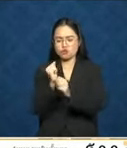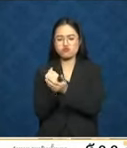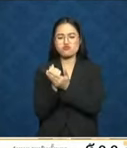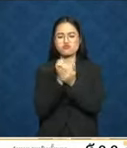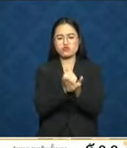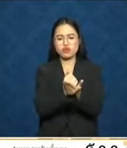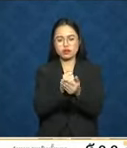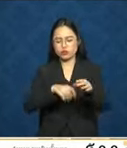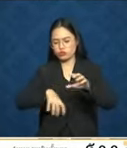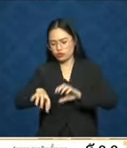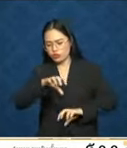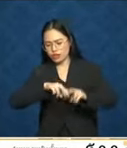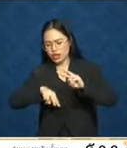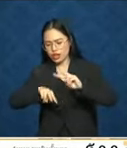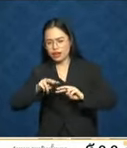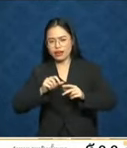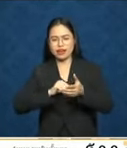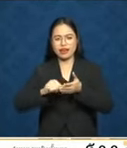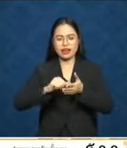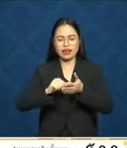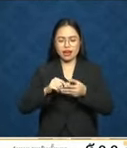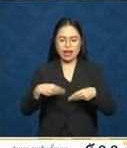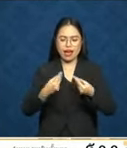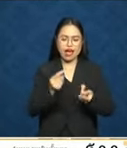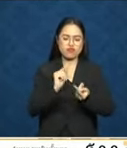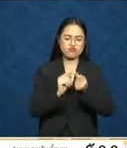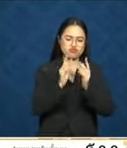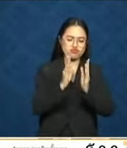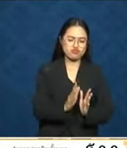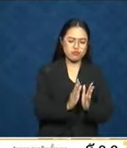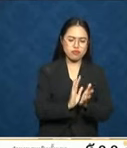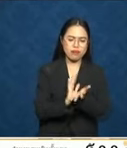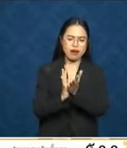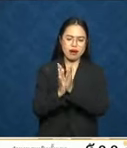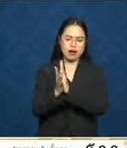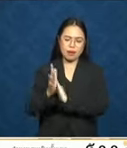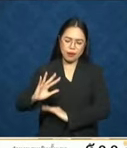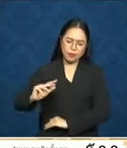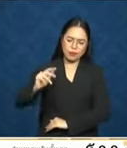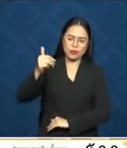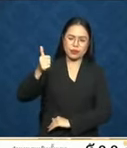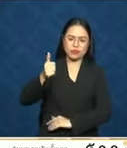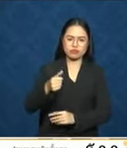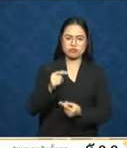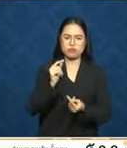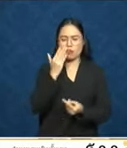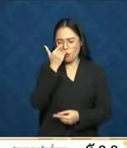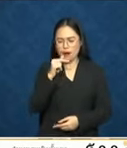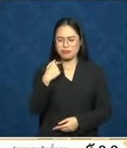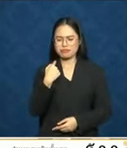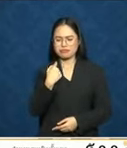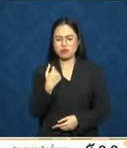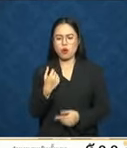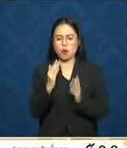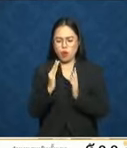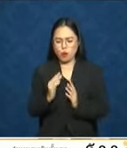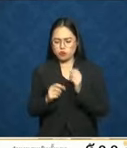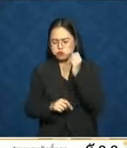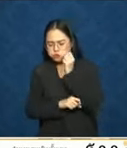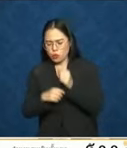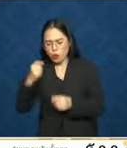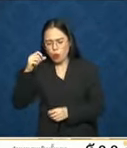และมีประสิทธิภาพเพื่อคืนทรัพยากรมนุษย์อันมีค่านะครับกลับสู่สังคมเพราะคงไม่มีใครหรอกครับที่อยากจะเป็นคนเร่ร่อนต